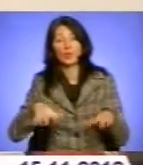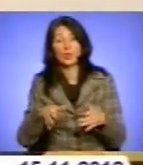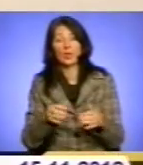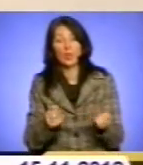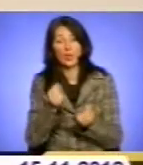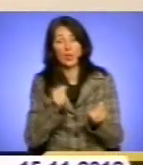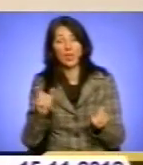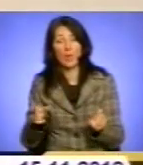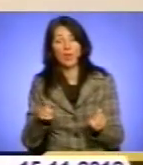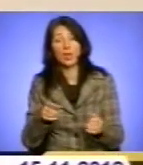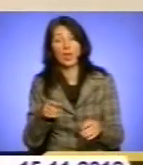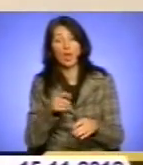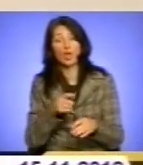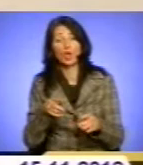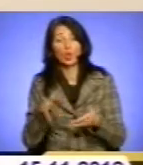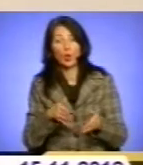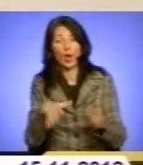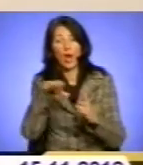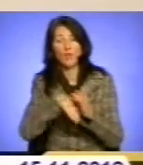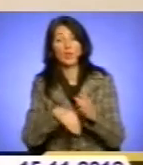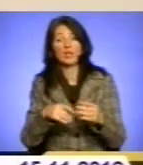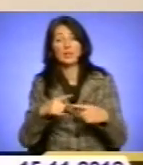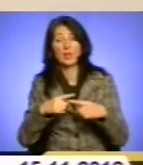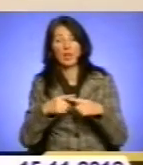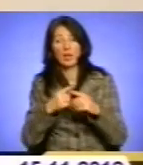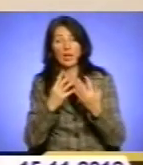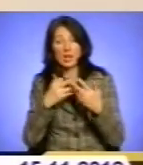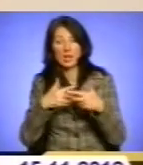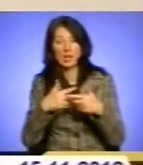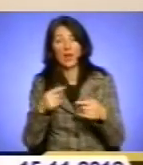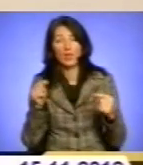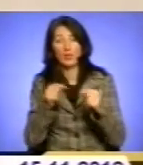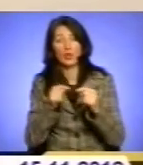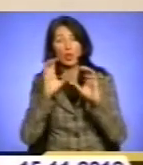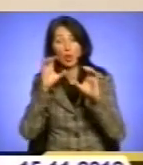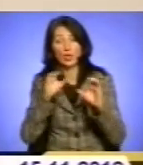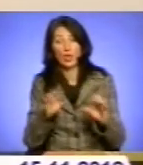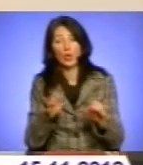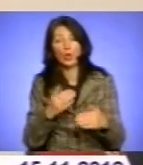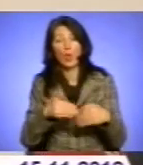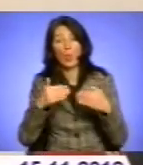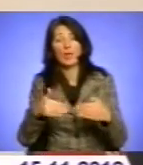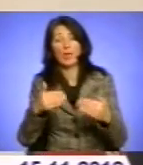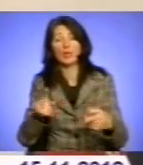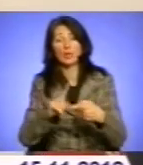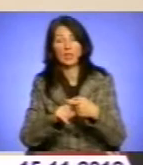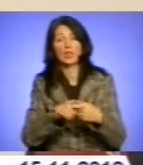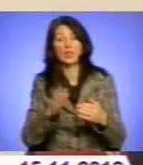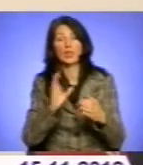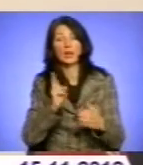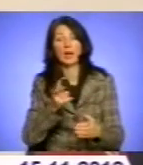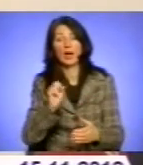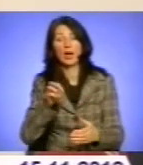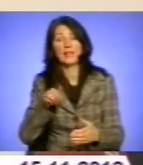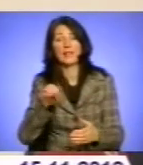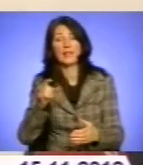Вводяться тахографи відповідно до перехідних положень цього закону і поетапно, залежно від категорії, повинні бути оснащені